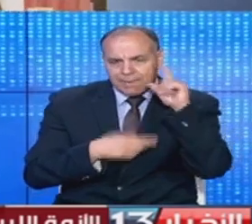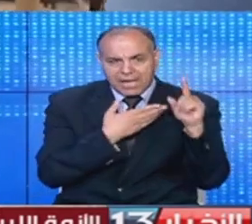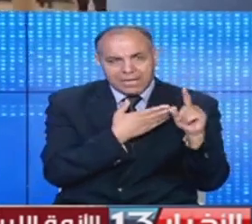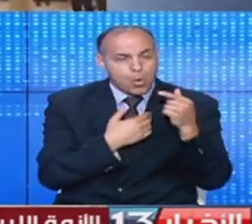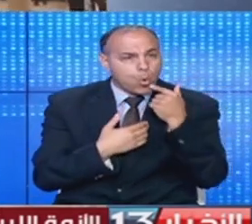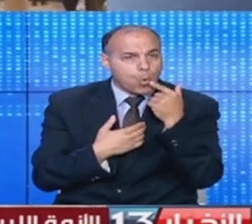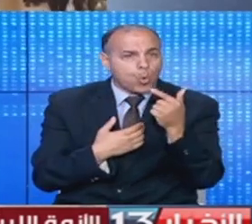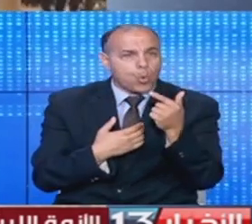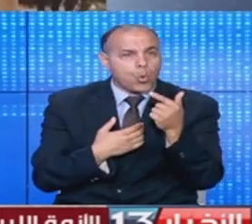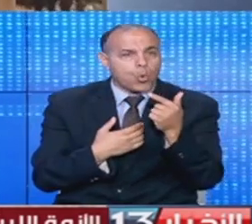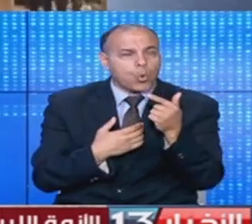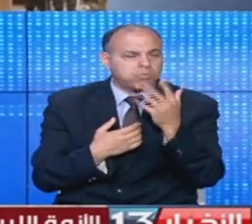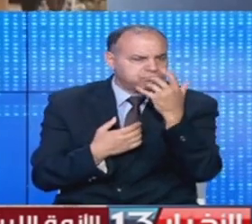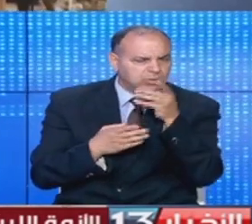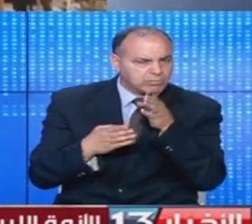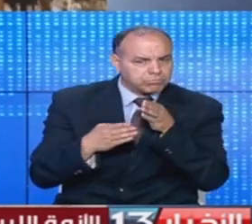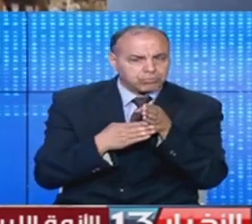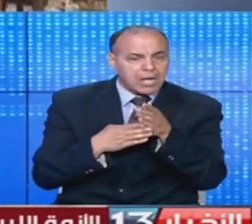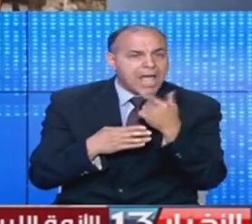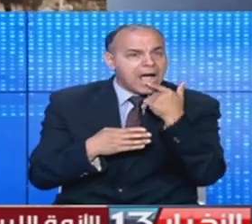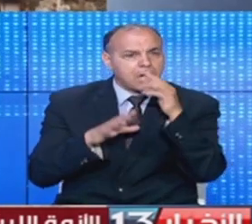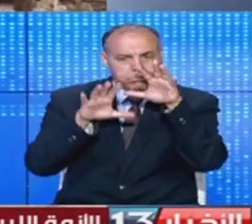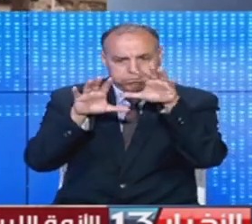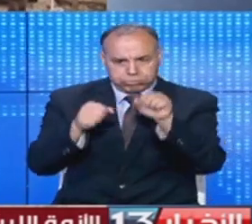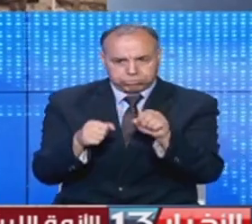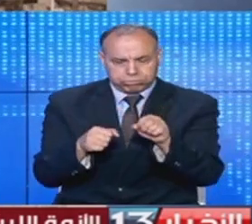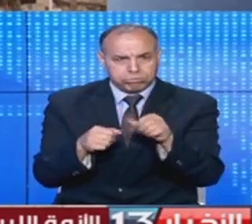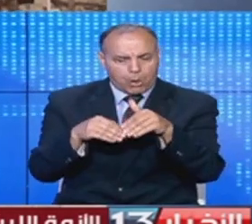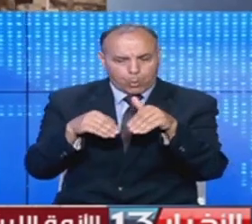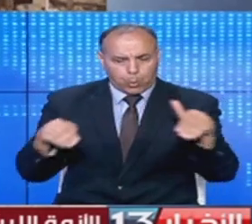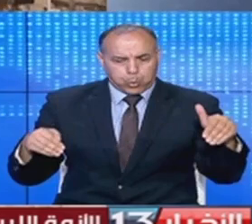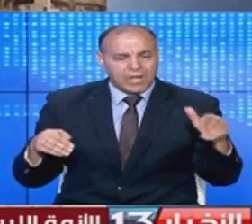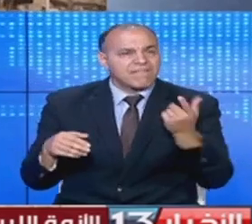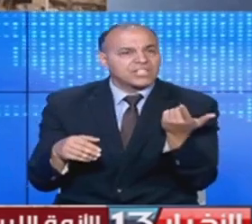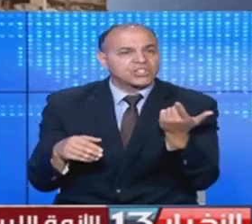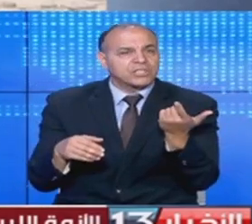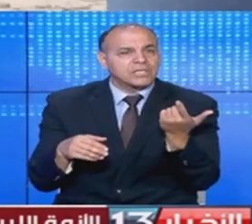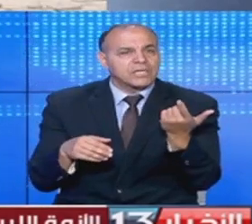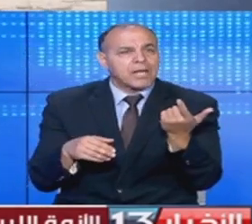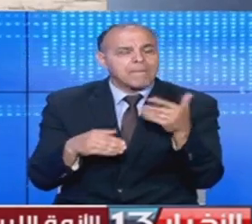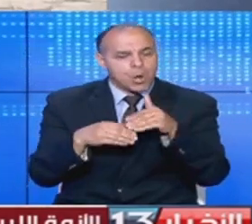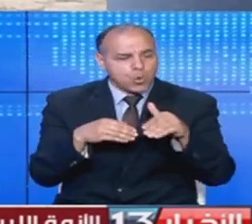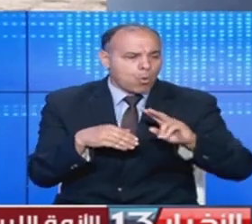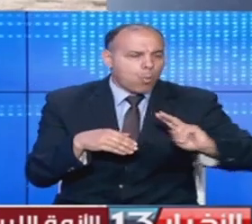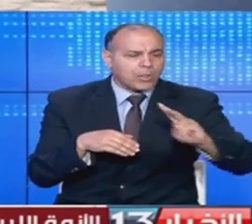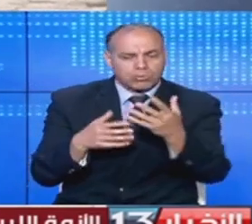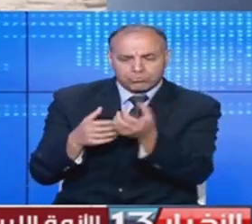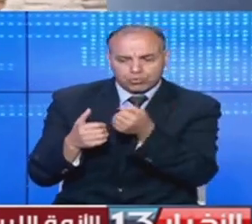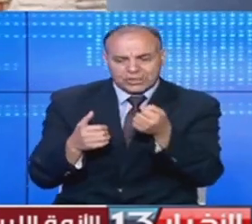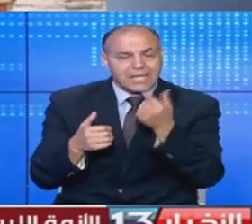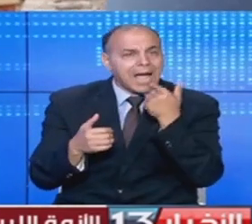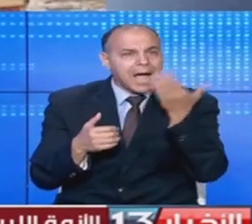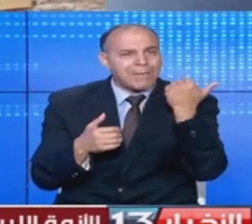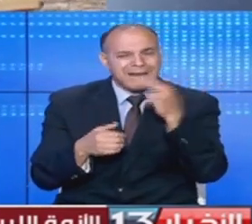إطار عمليتها بركان الغضب، أعلنت سيطرتها على خط إمداد رئيسي بين جنوب ليبيا وغربها كانت